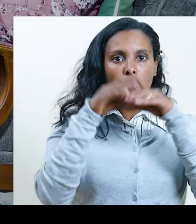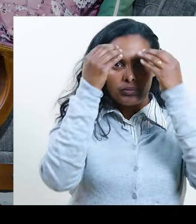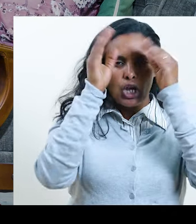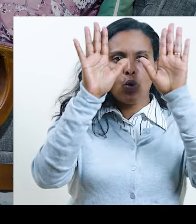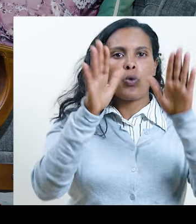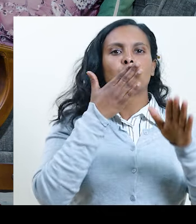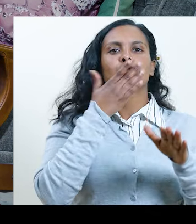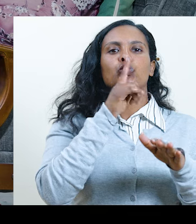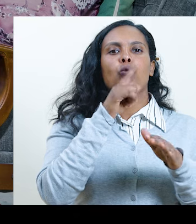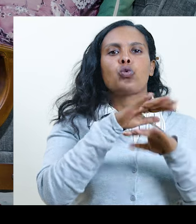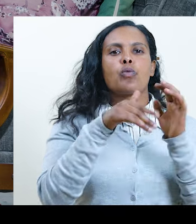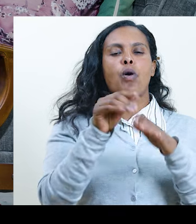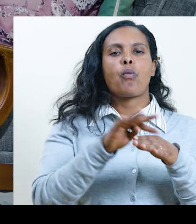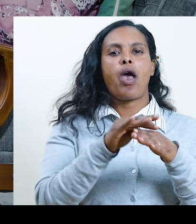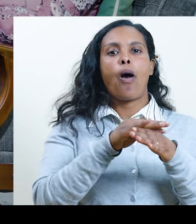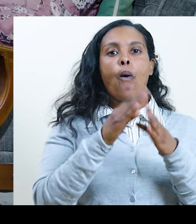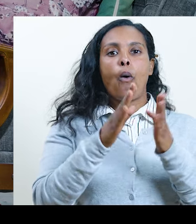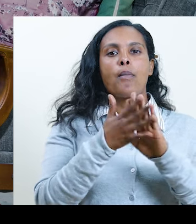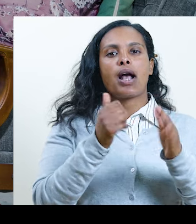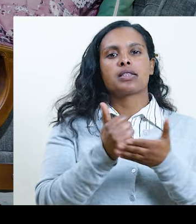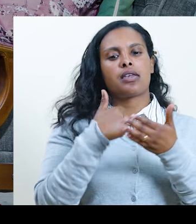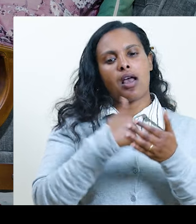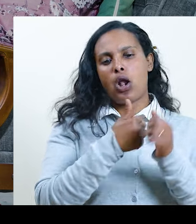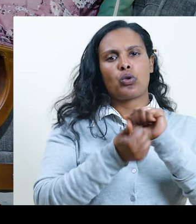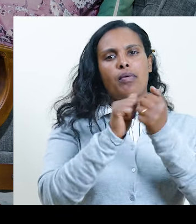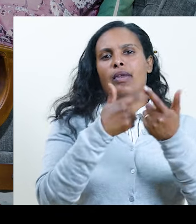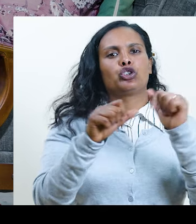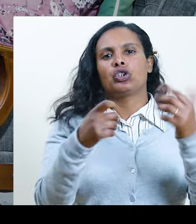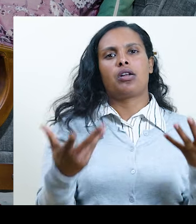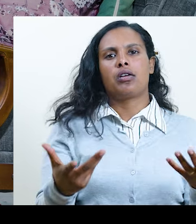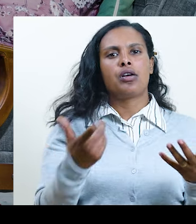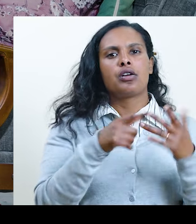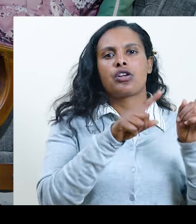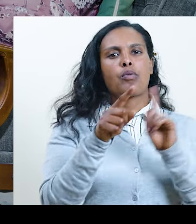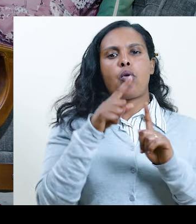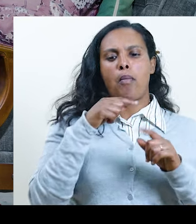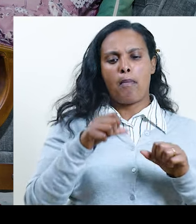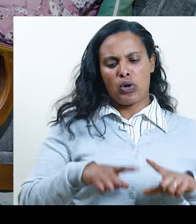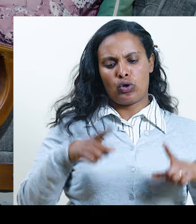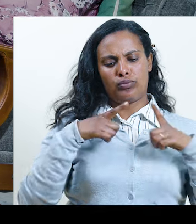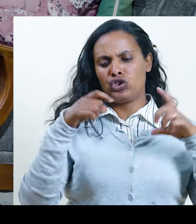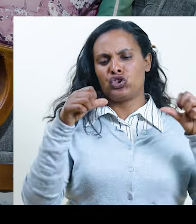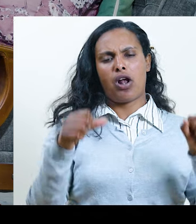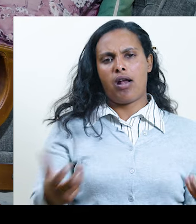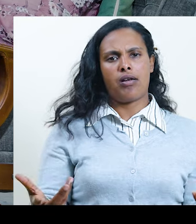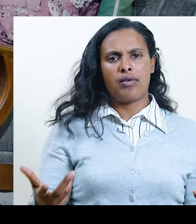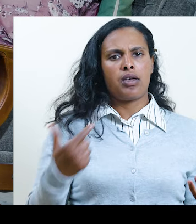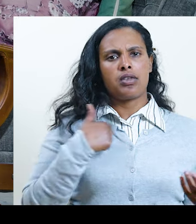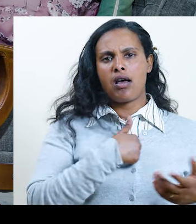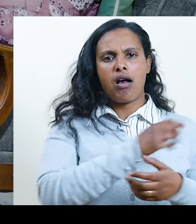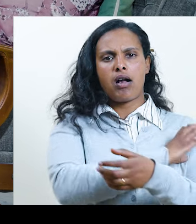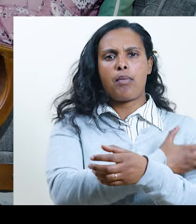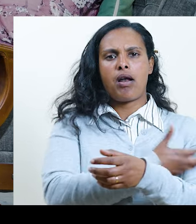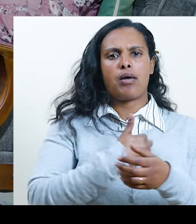ብናደርግ ሁሉም በሙያው ቢያግዘን እኮ እኛ ለውጥ ማምጣት እንችላለን ደሞ ሰርቫይቭ ማድረግ ይችላል